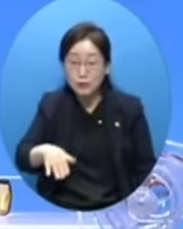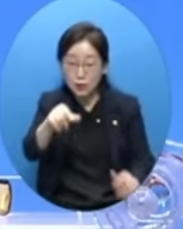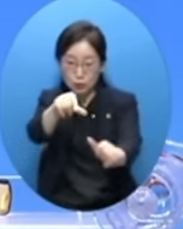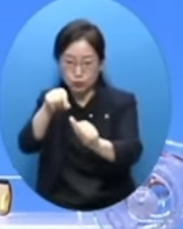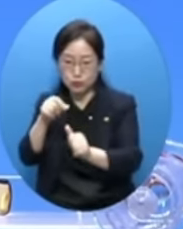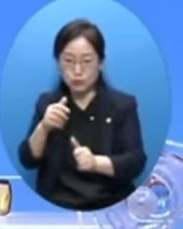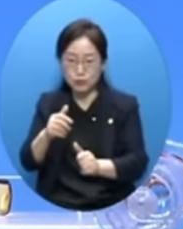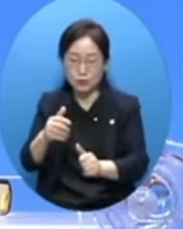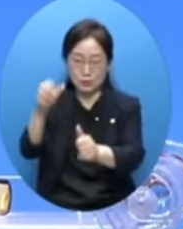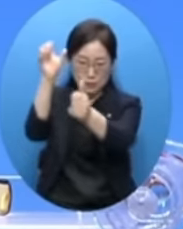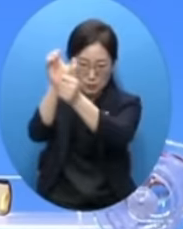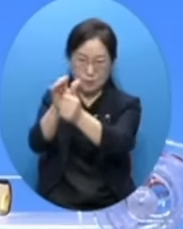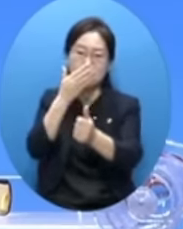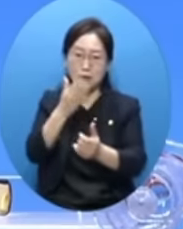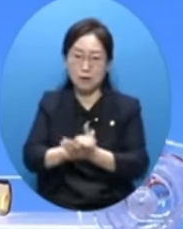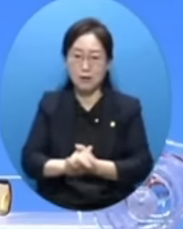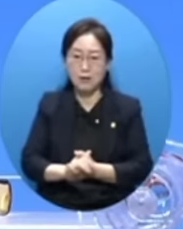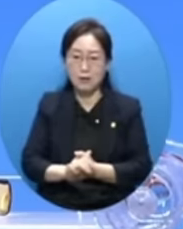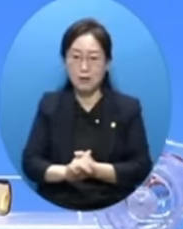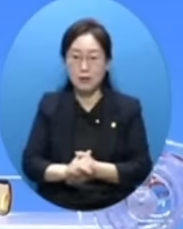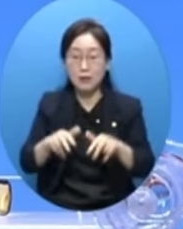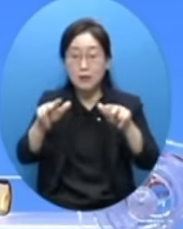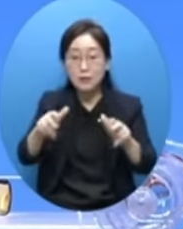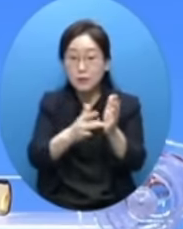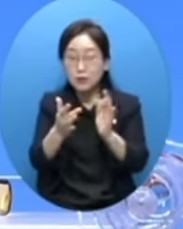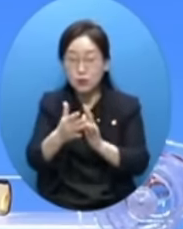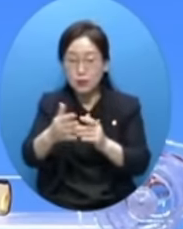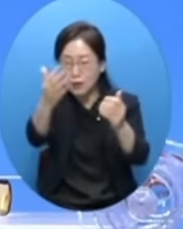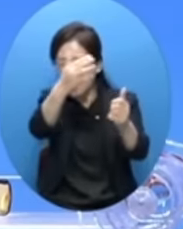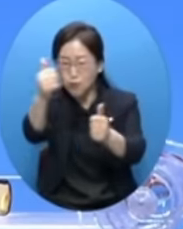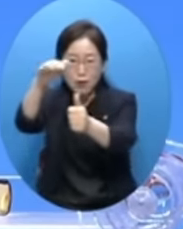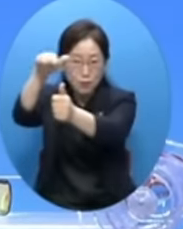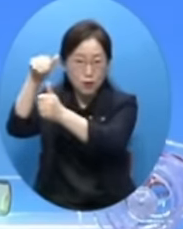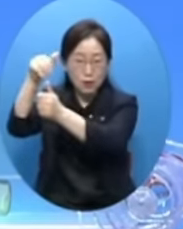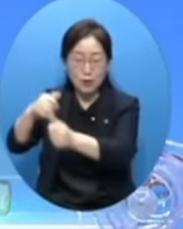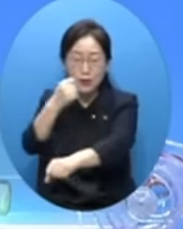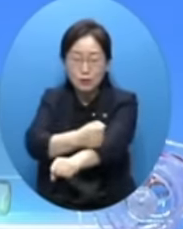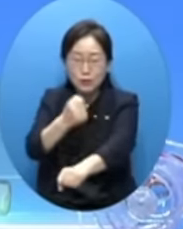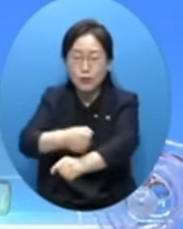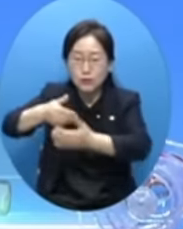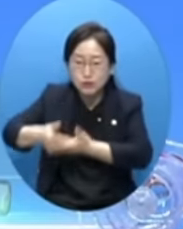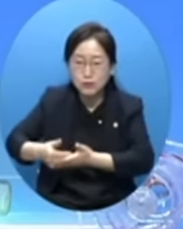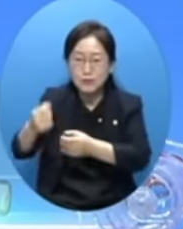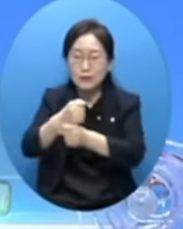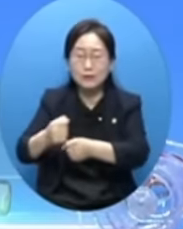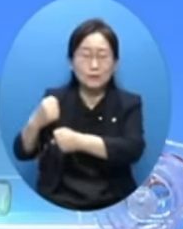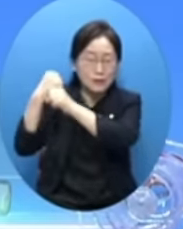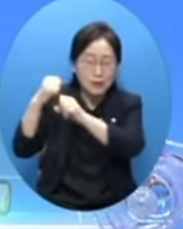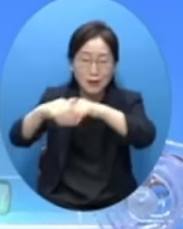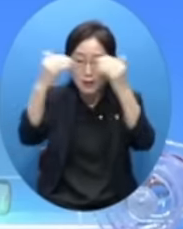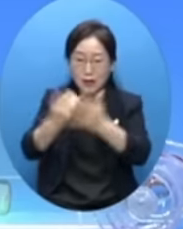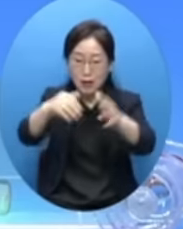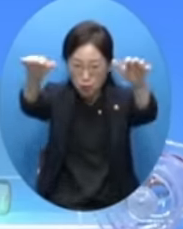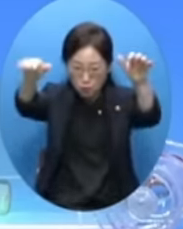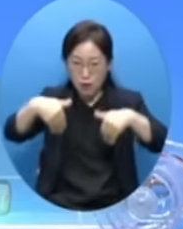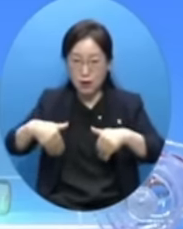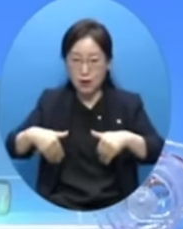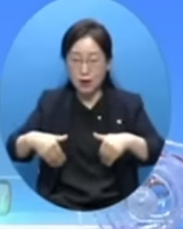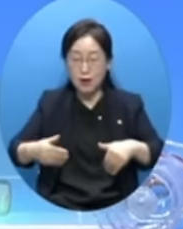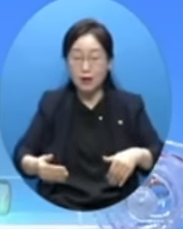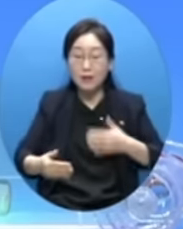구세주가 되시는 것입니다. 지금 예수님이 우리를 부르십니다. 수고하고 무거운 짐진자들아 다 내게로 오라